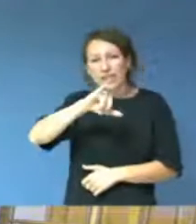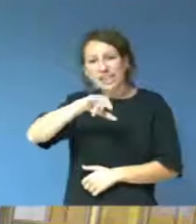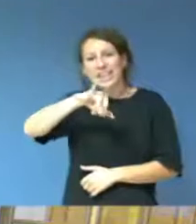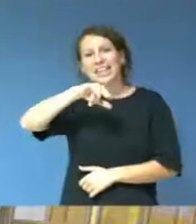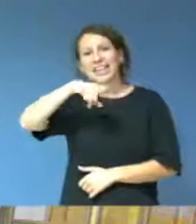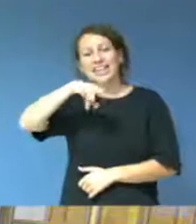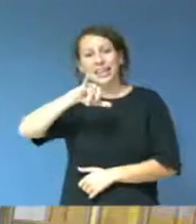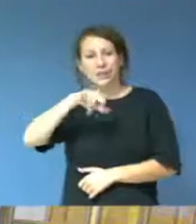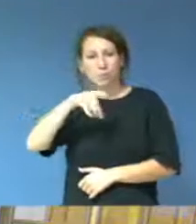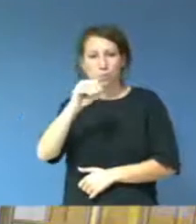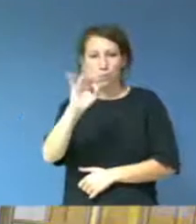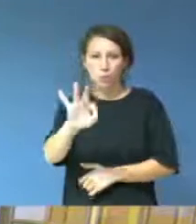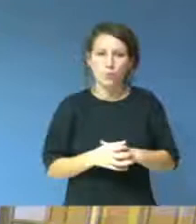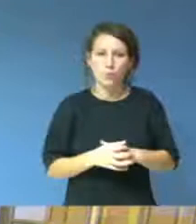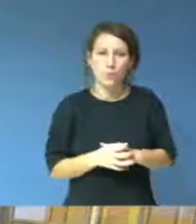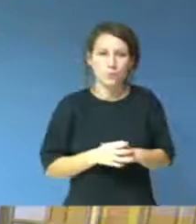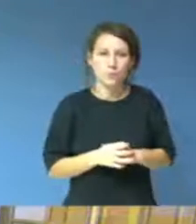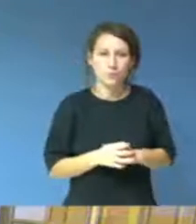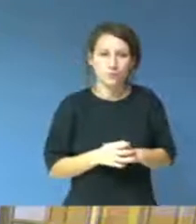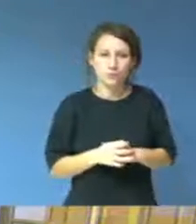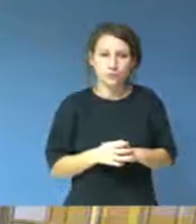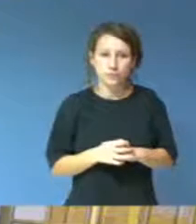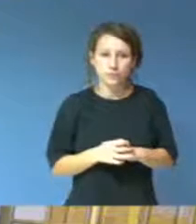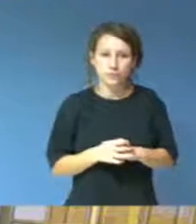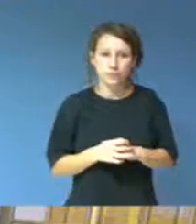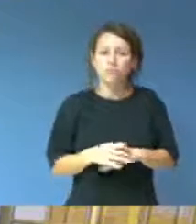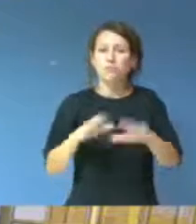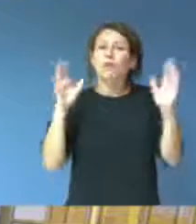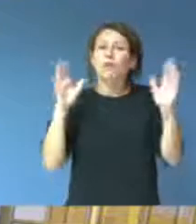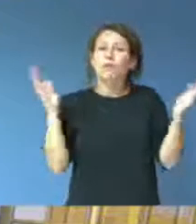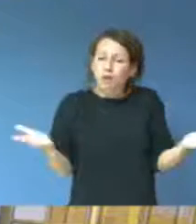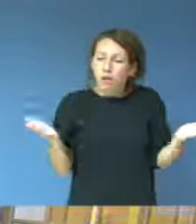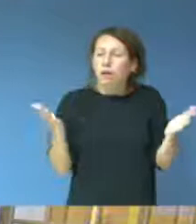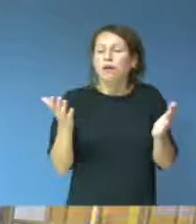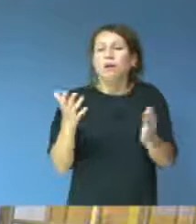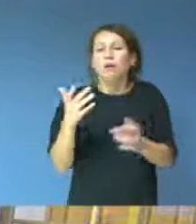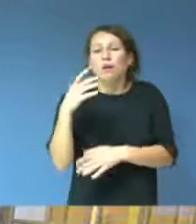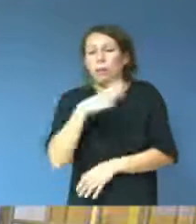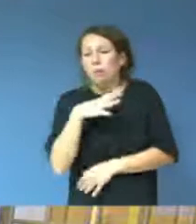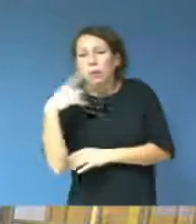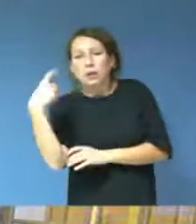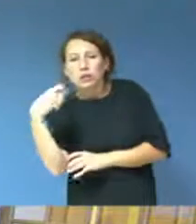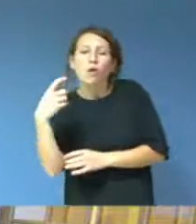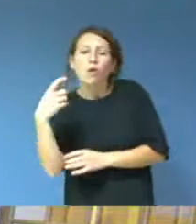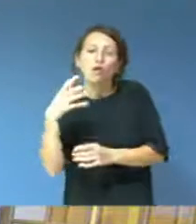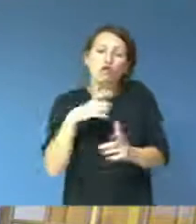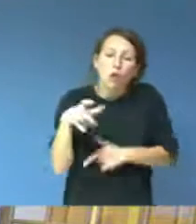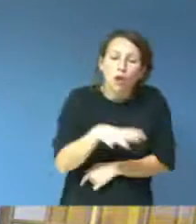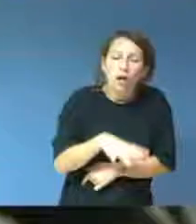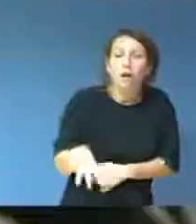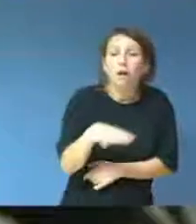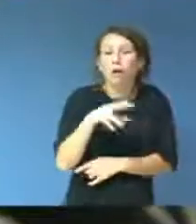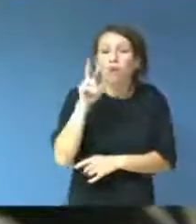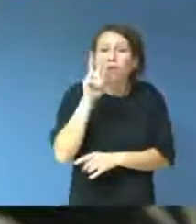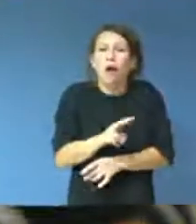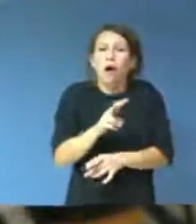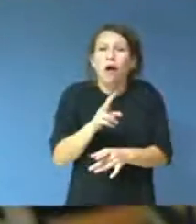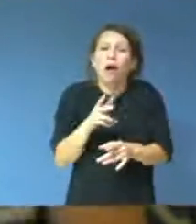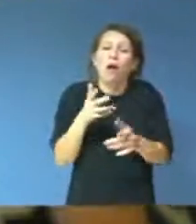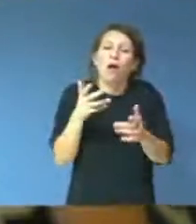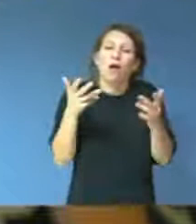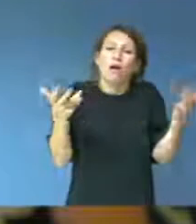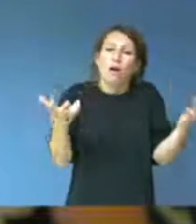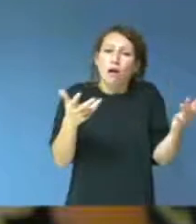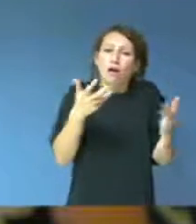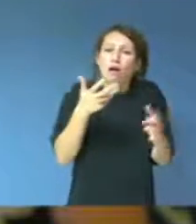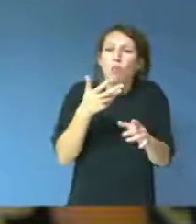Madame la Présidente, mes chers collègues, sans faire directement une déclaration que je n'ai pas prévu de faire, mais en réponse peut-être à Monsieur Éric